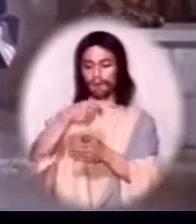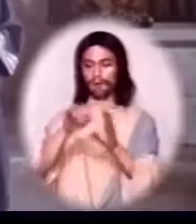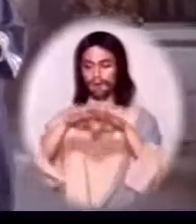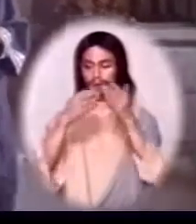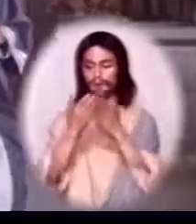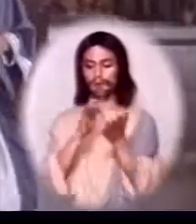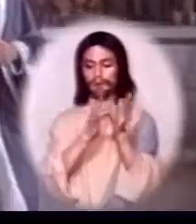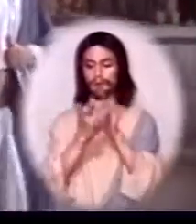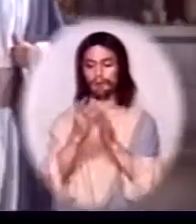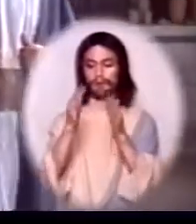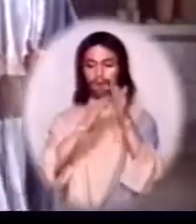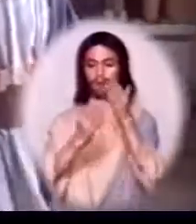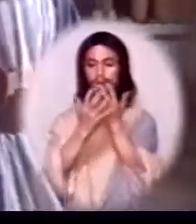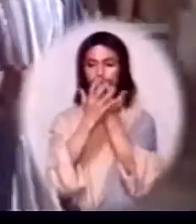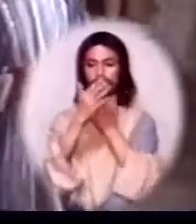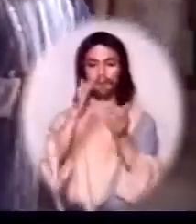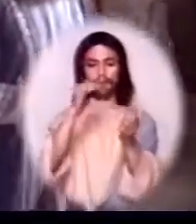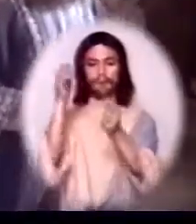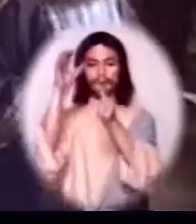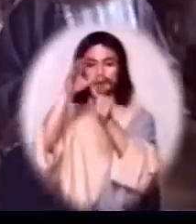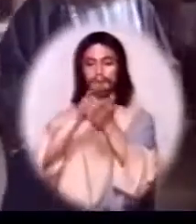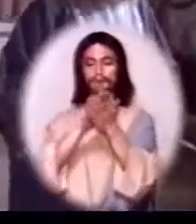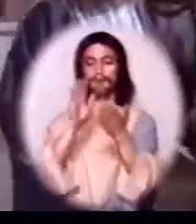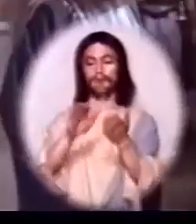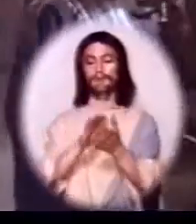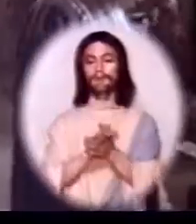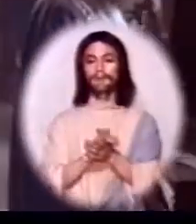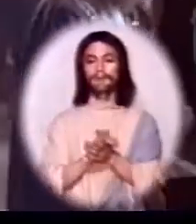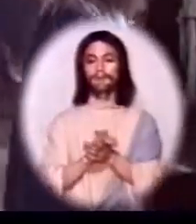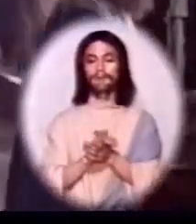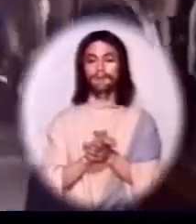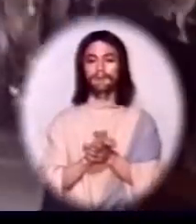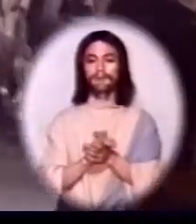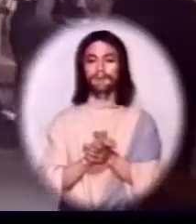대제사장들과 서기관들이 모여 예수를 공회로 끌어냈습니다.